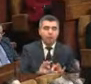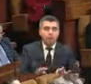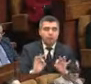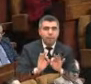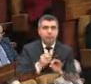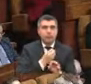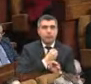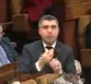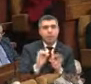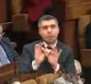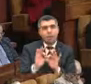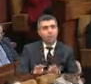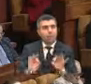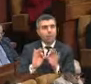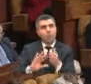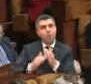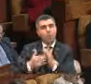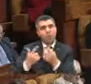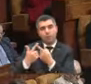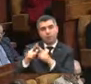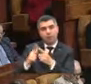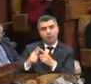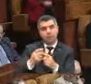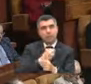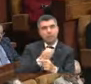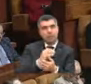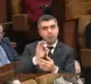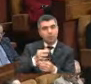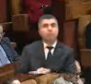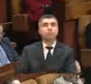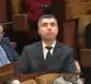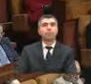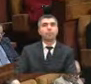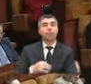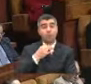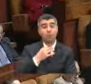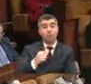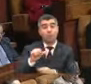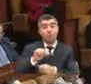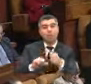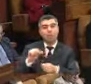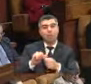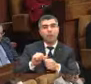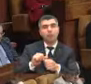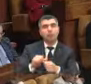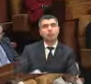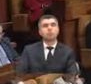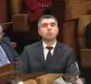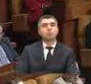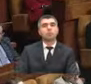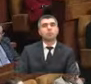في القطاع الخاص وما يمكنش تستافد منها الاطباء تاع القطاع العام. لهذا كنظن ان المنظومه خاصها تكون فيها